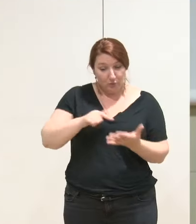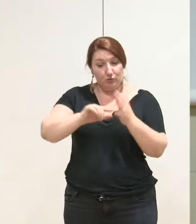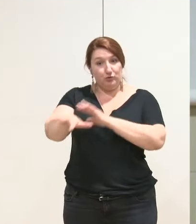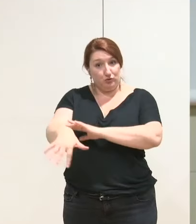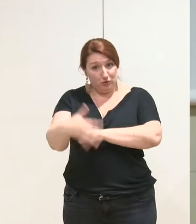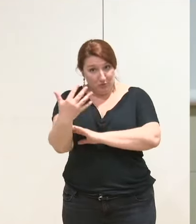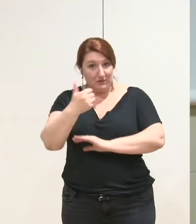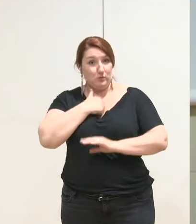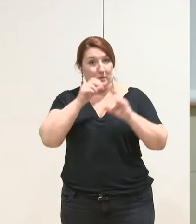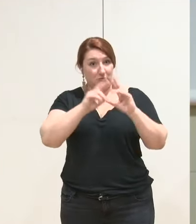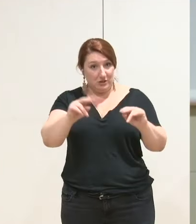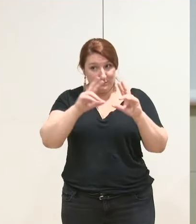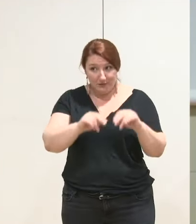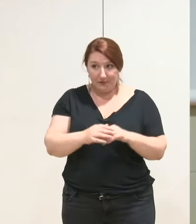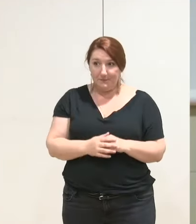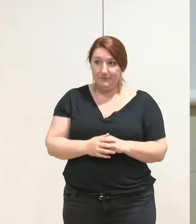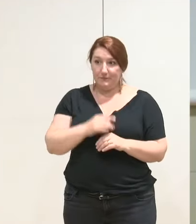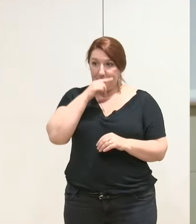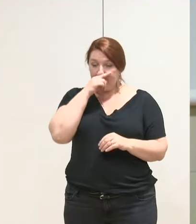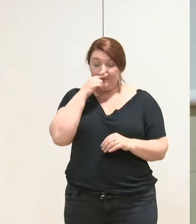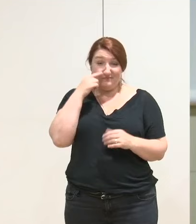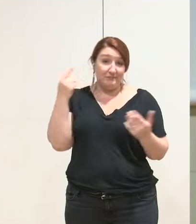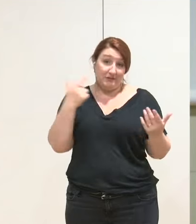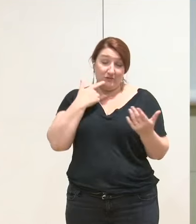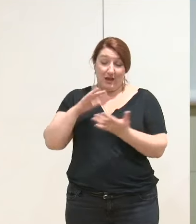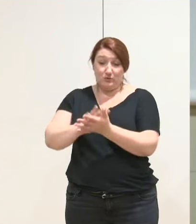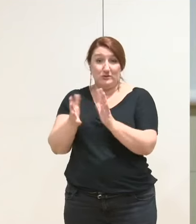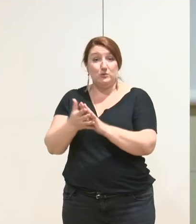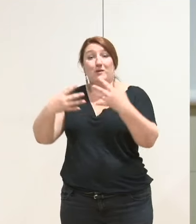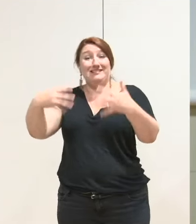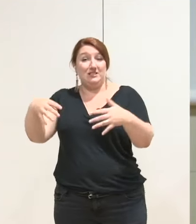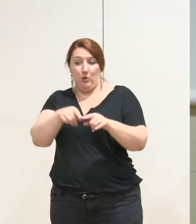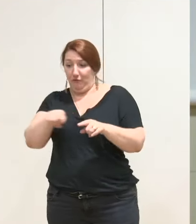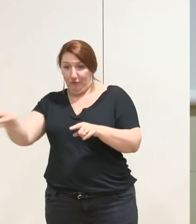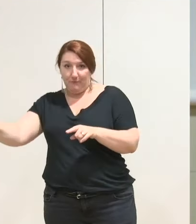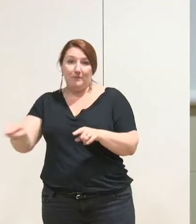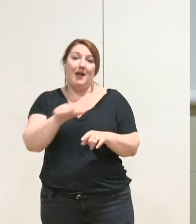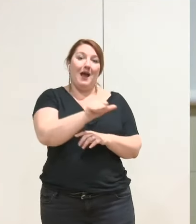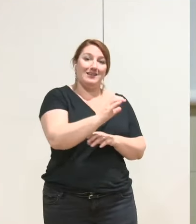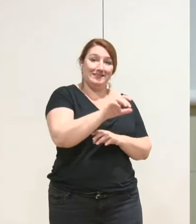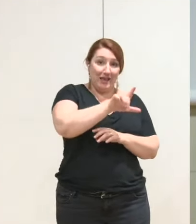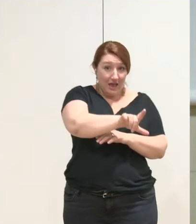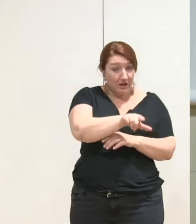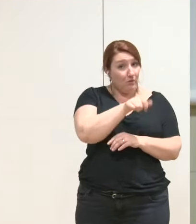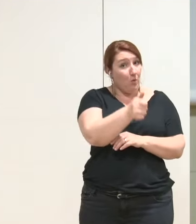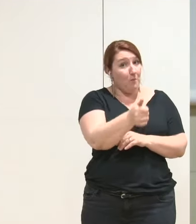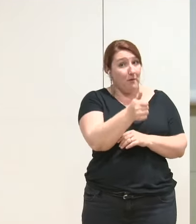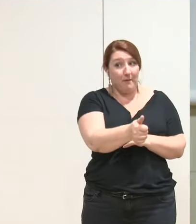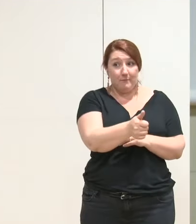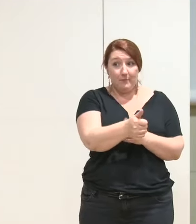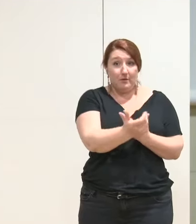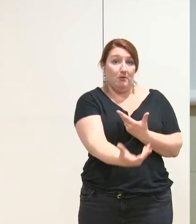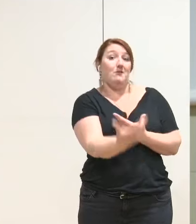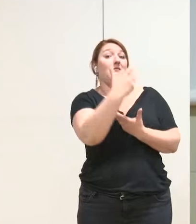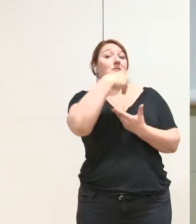que je vous ai expliqué ça ça concerne 19 associations les ACL ne sont jamais rentrés